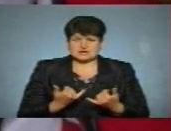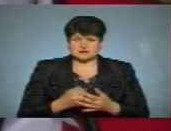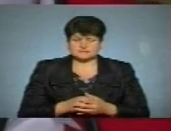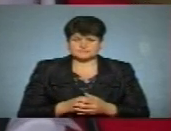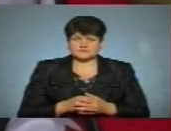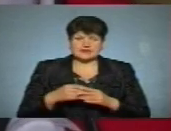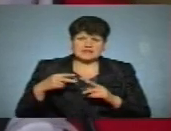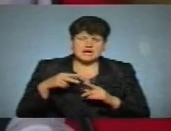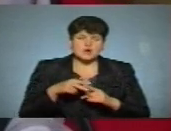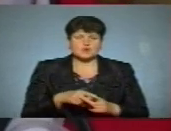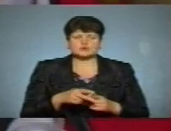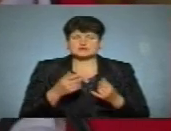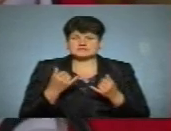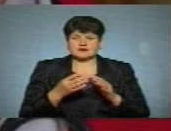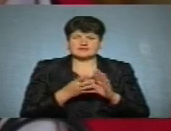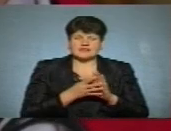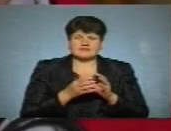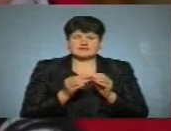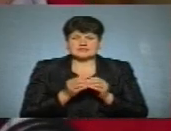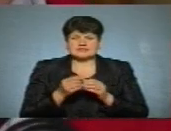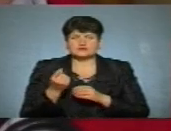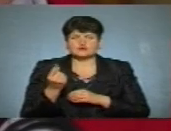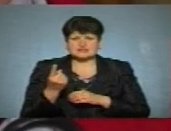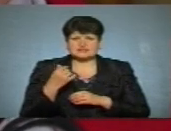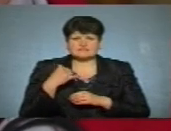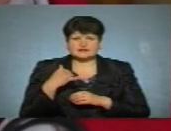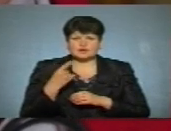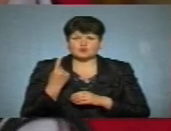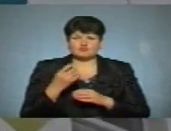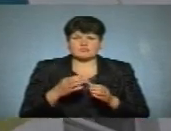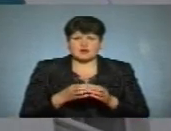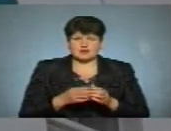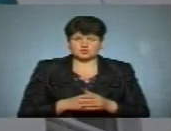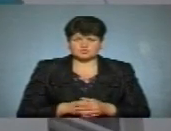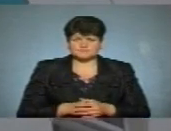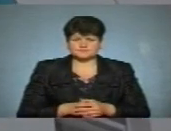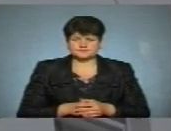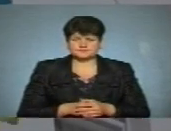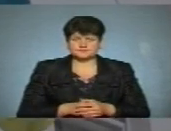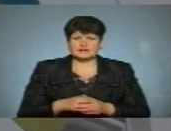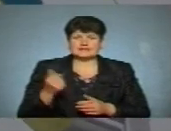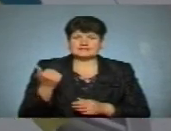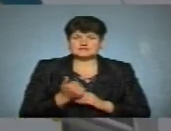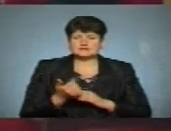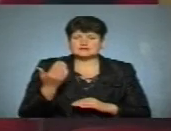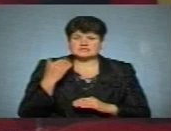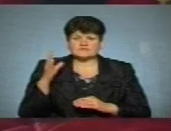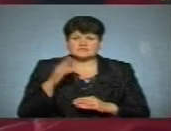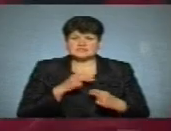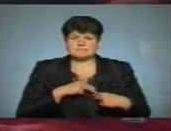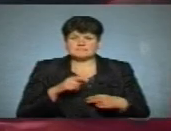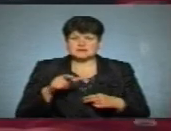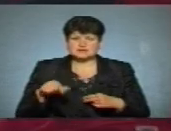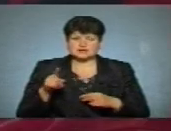І нагрузка зараз 9, 10, 11 викликів на одну бригаду. Тиждень тому усі працівники підстанції номер